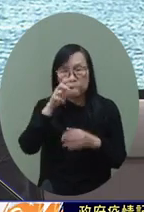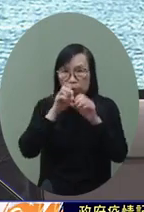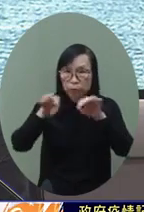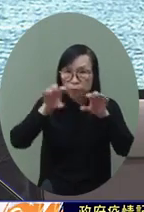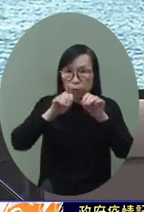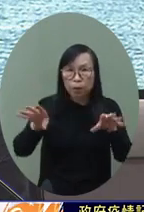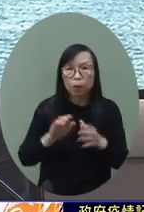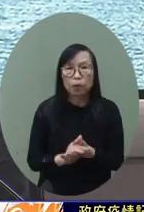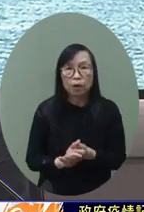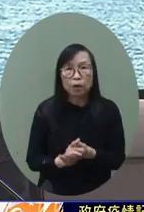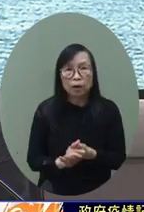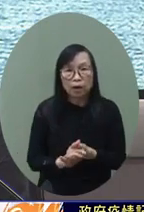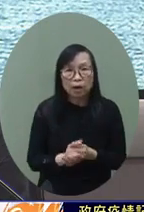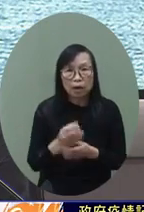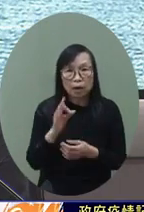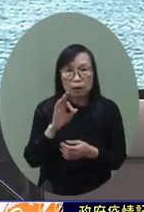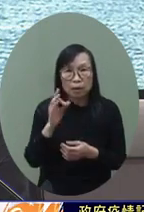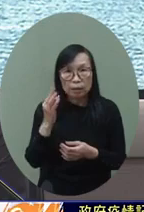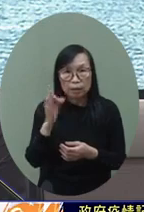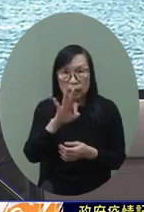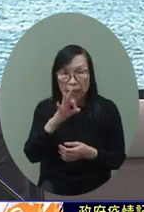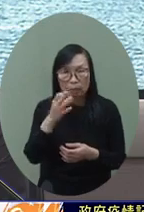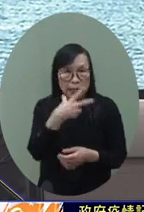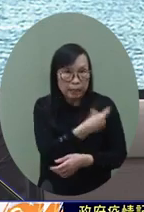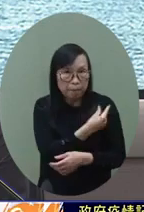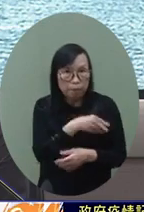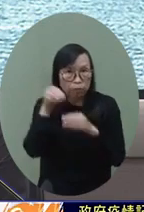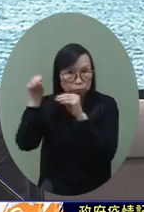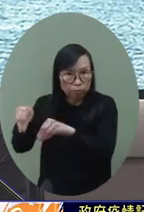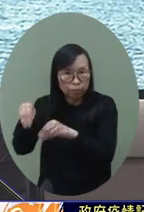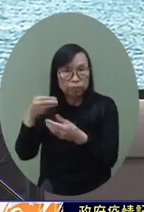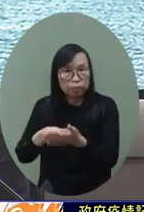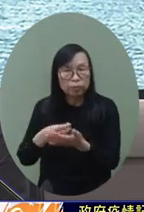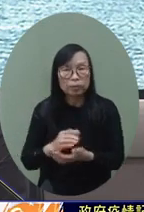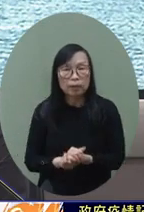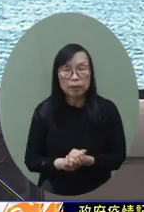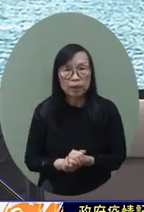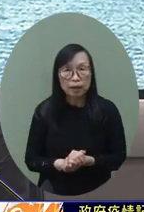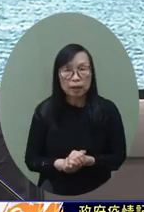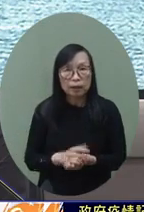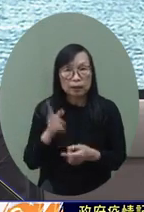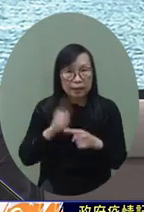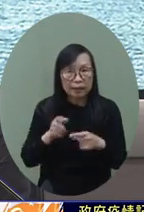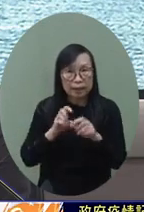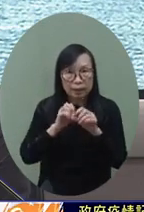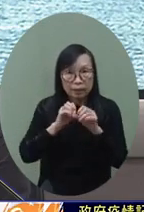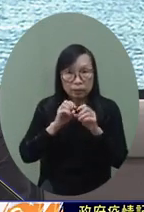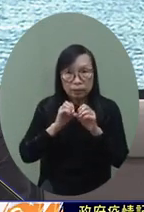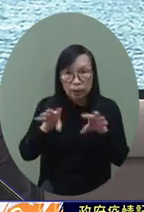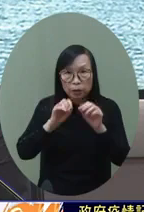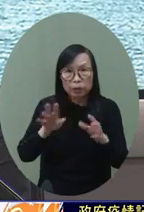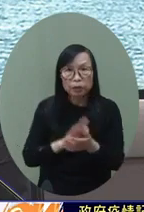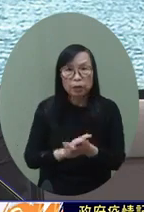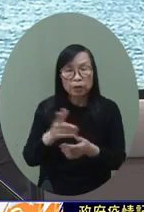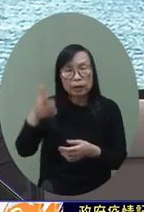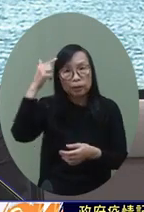係有三隻嘅疫苗咧，係會即係訂購啦。咁所以咧喺正式真係推行註冊嘅時候，當然我哋都